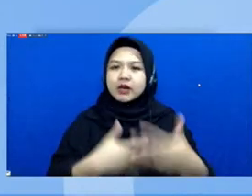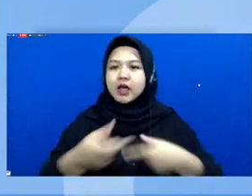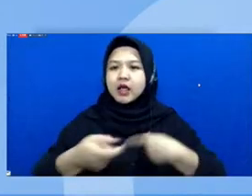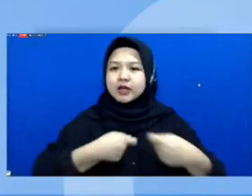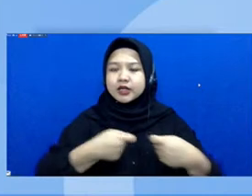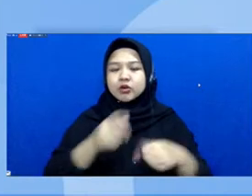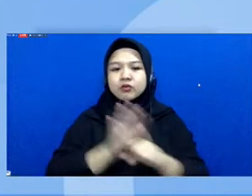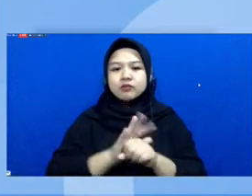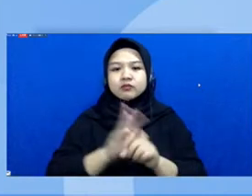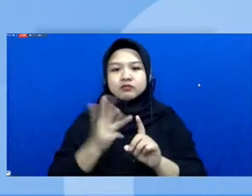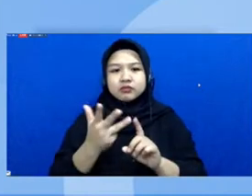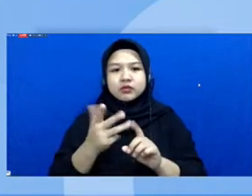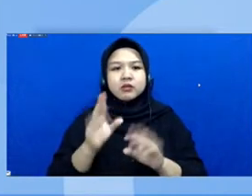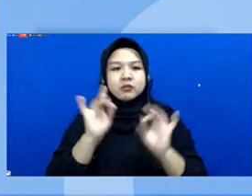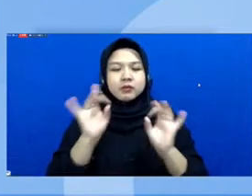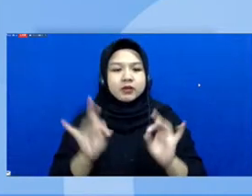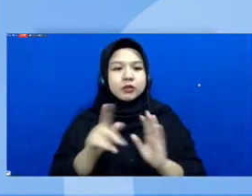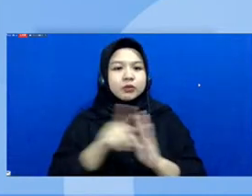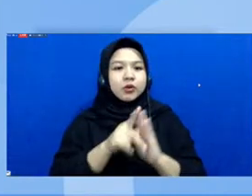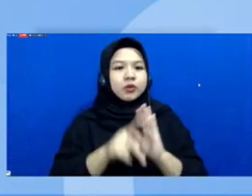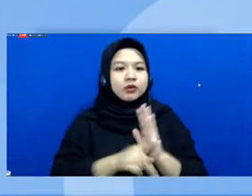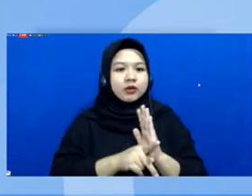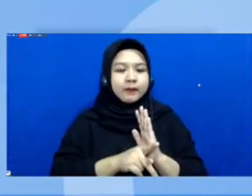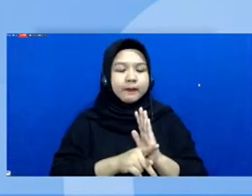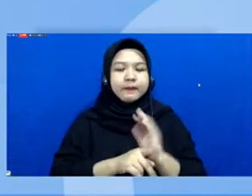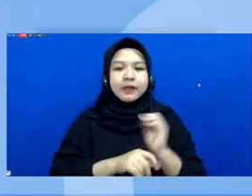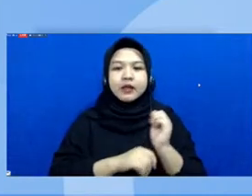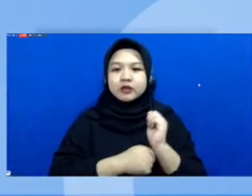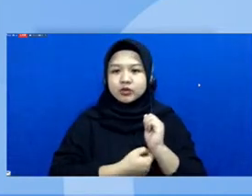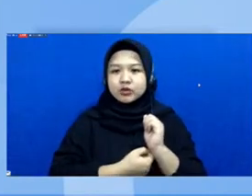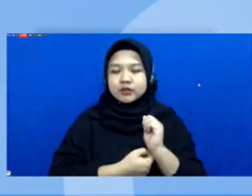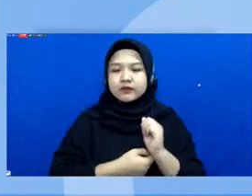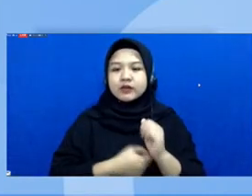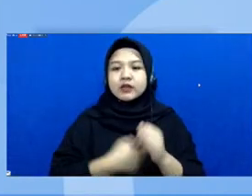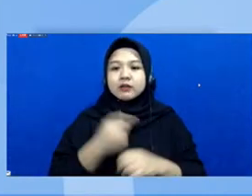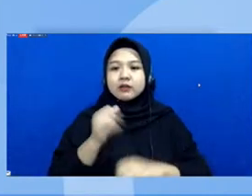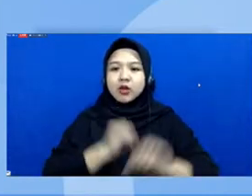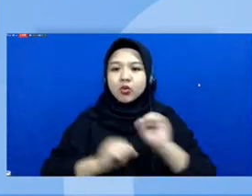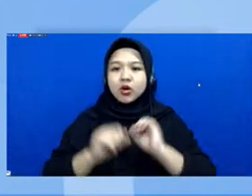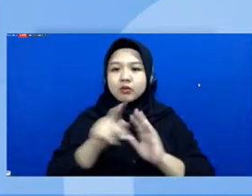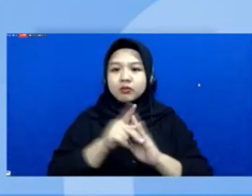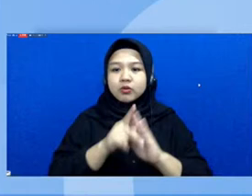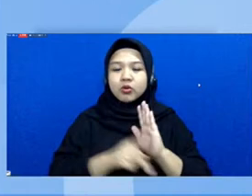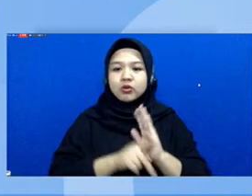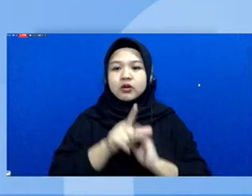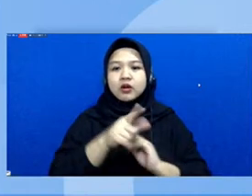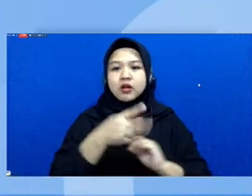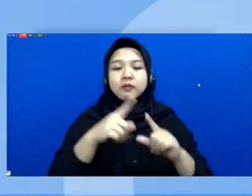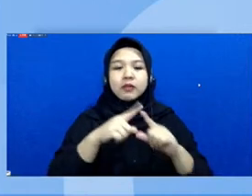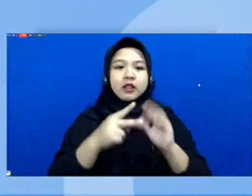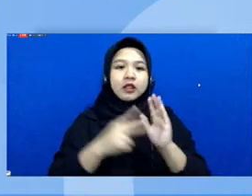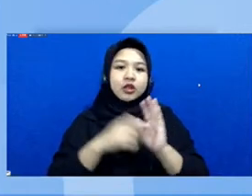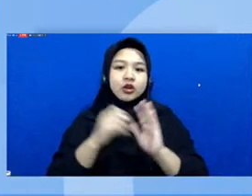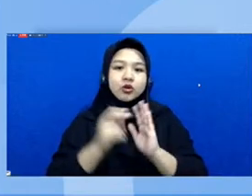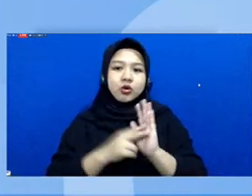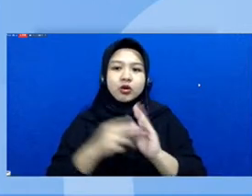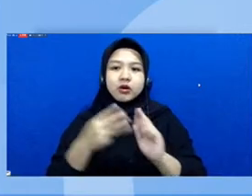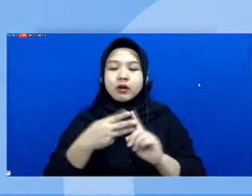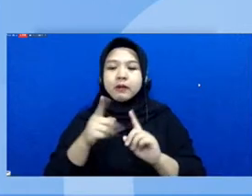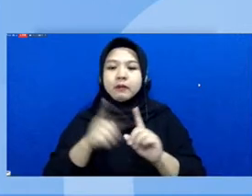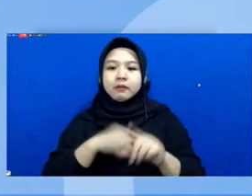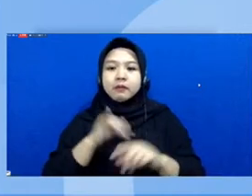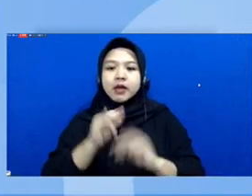COVID-19 lewat berbagai macam program dan respons. Dan salah satu yang dilakukan ialah melalui program Lean On by Invest TM ini. Kita